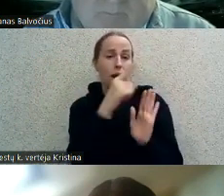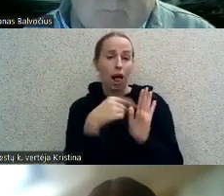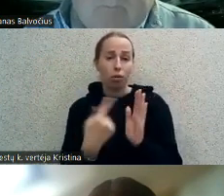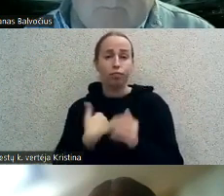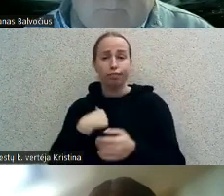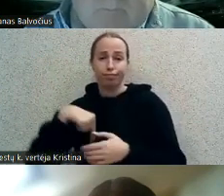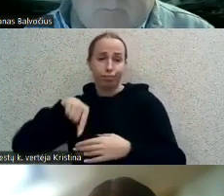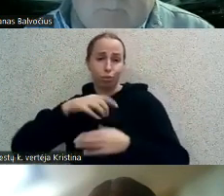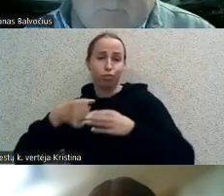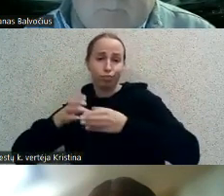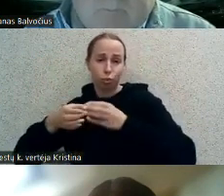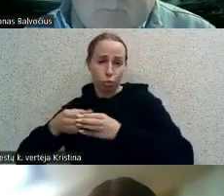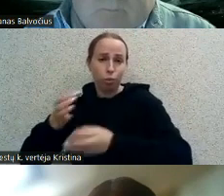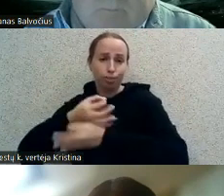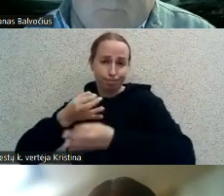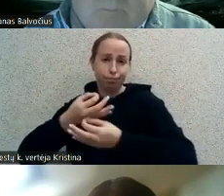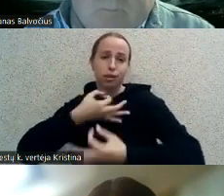klausimus.